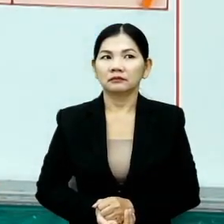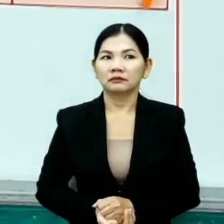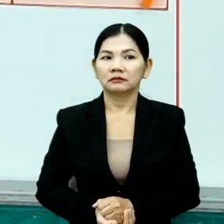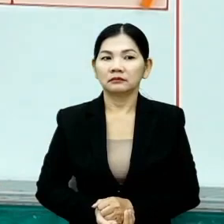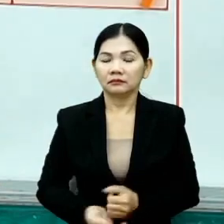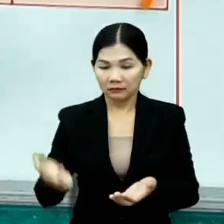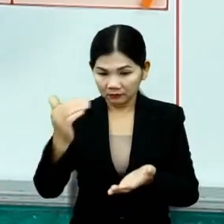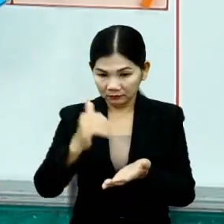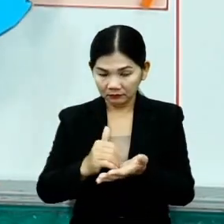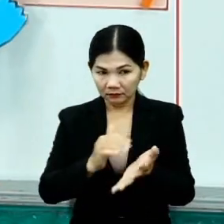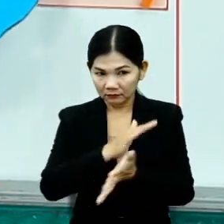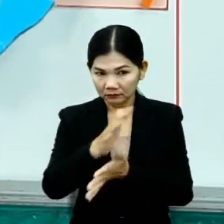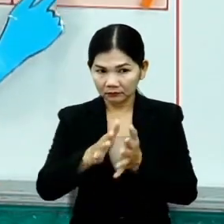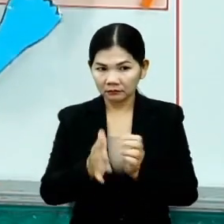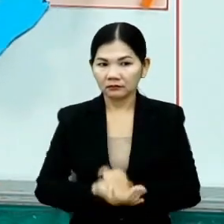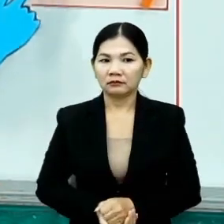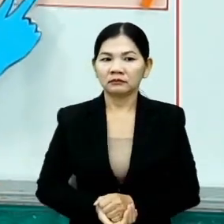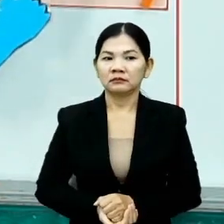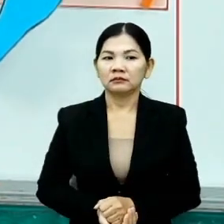ăn làng vĩnh